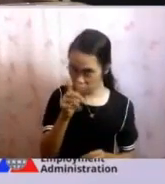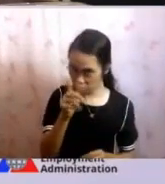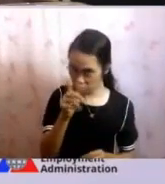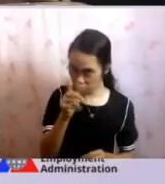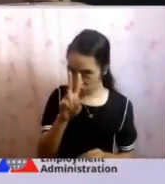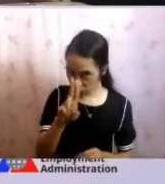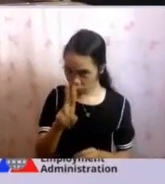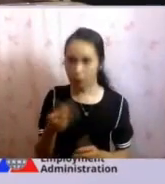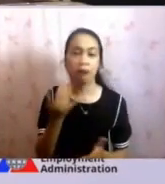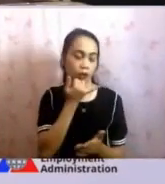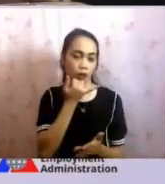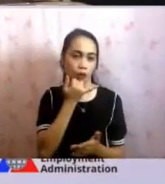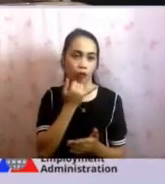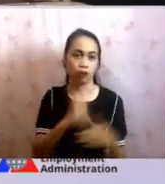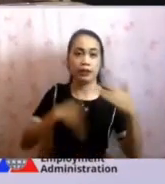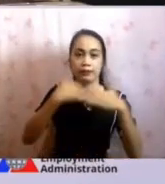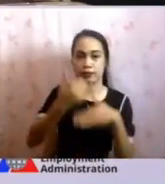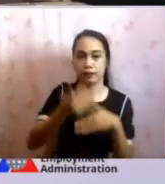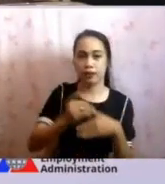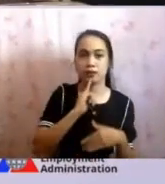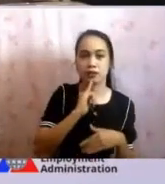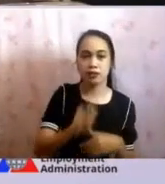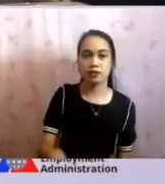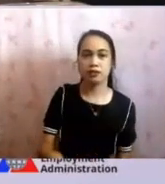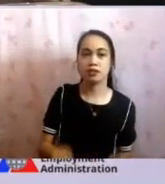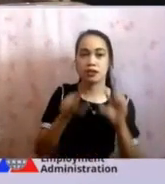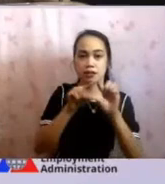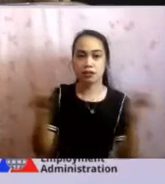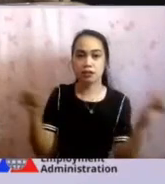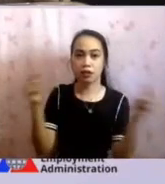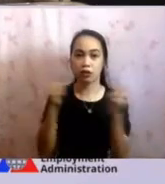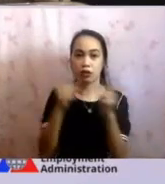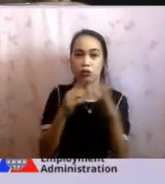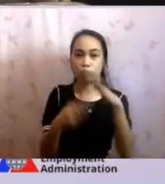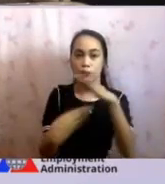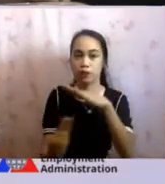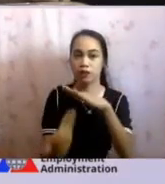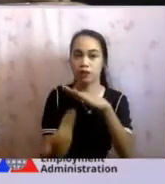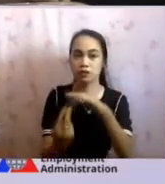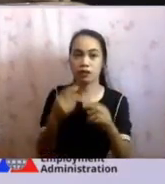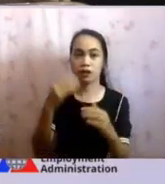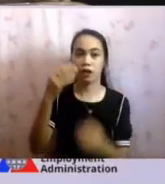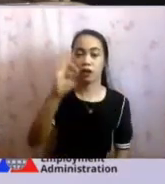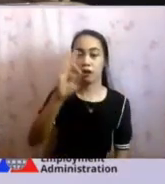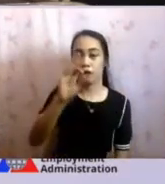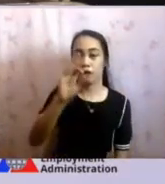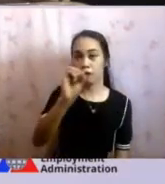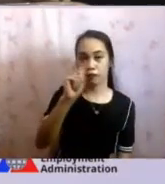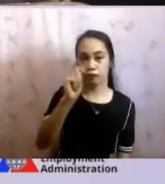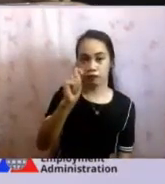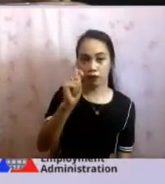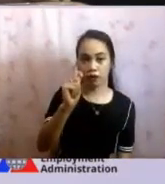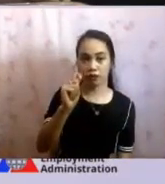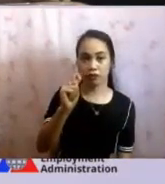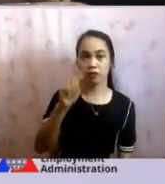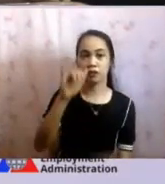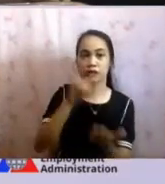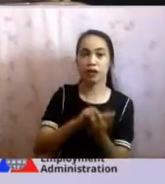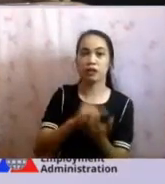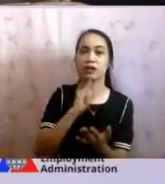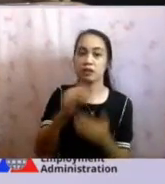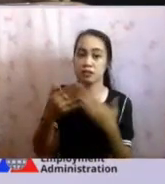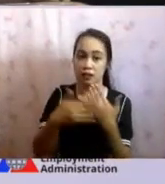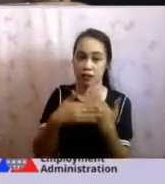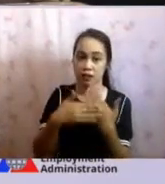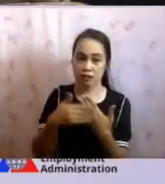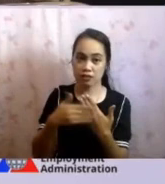is, stick to a basic font that's easy to read and looks professional. So, Times New Roman or Arial